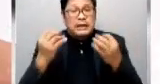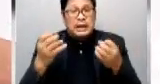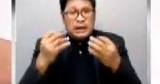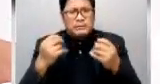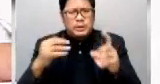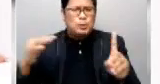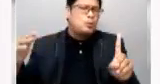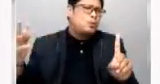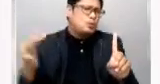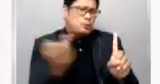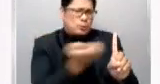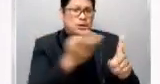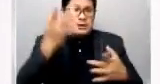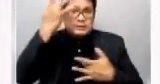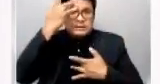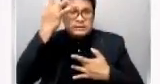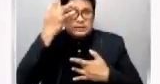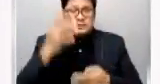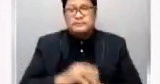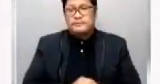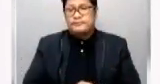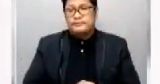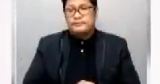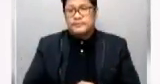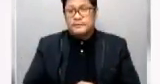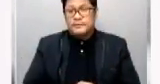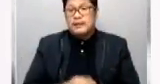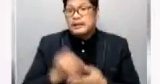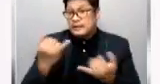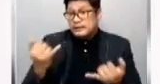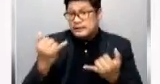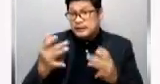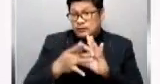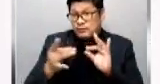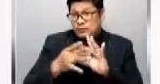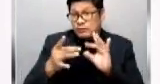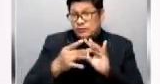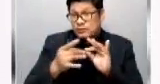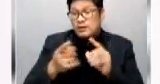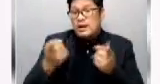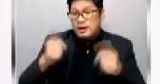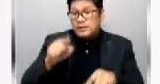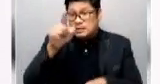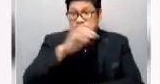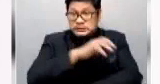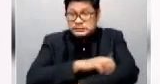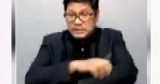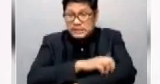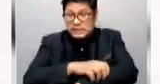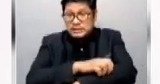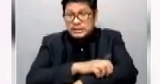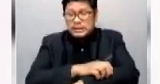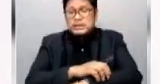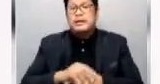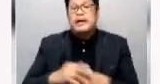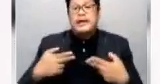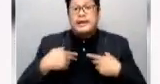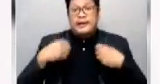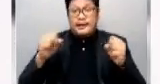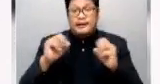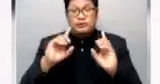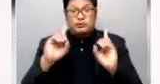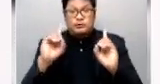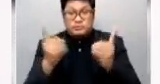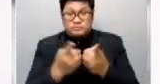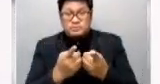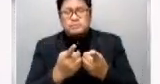sakit. At unahin po natin alamin ang sitwasyon sa Makati City. Ayon sa kanilang health department, isa sa mga